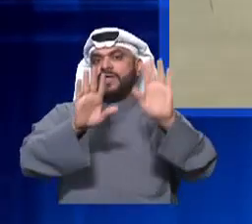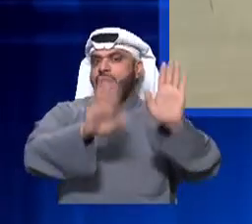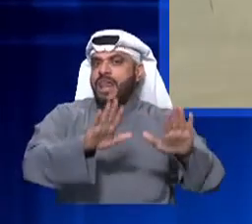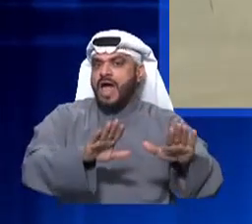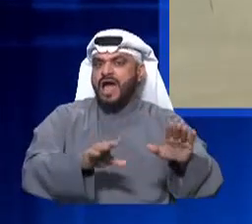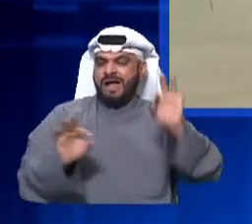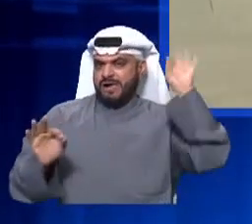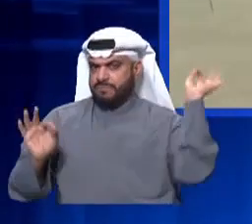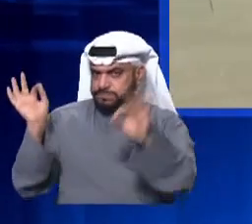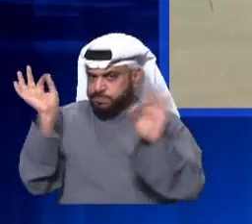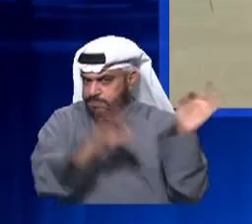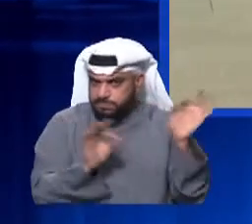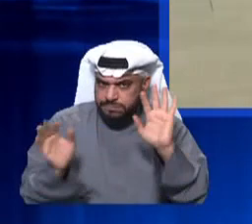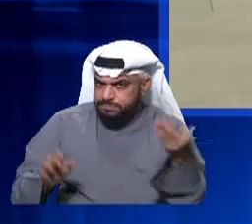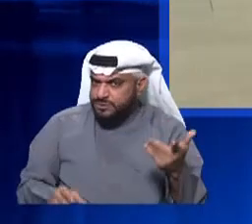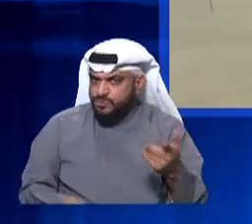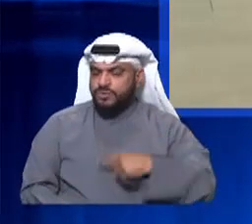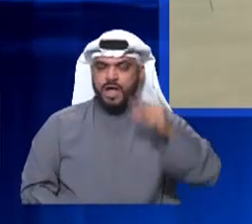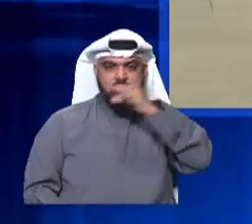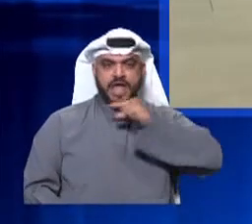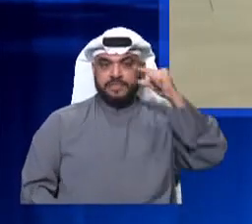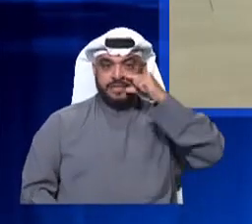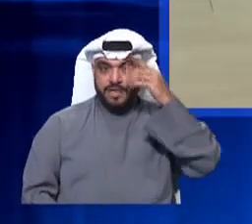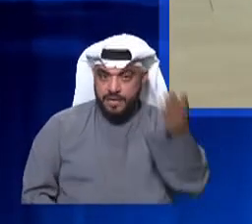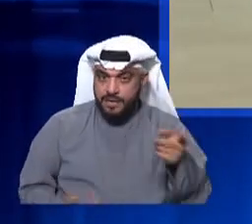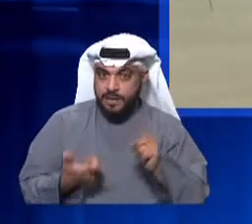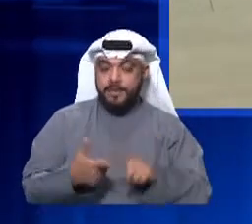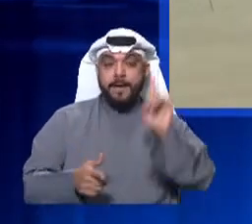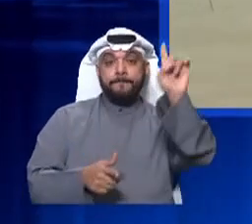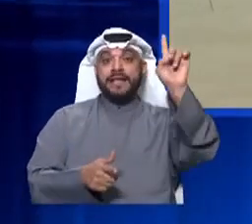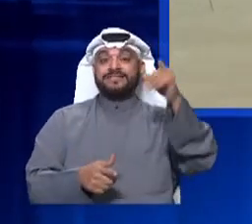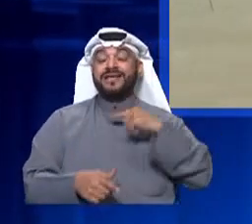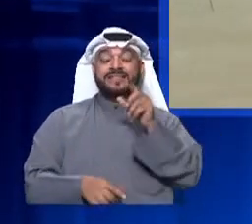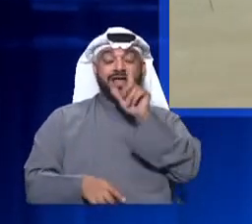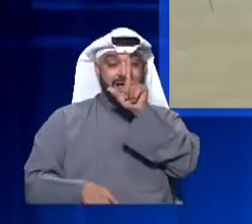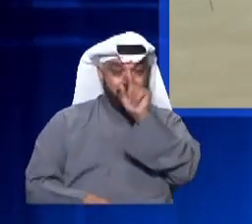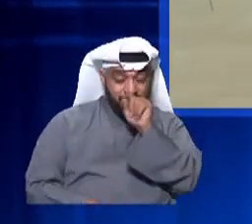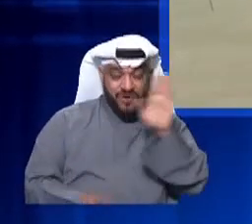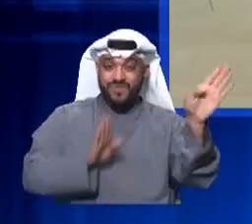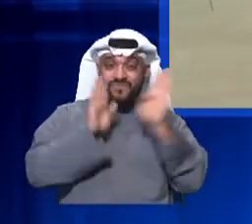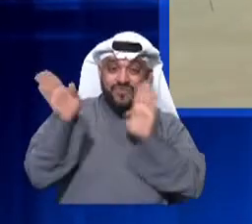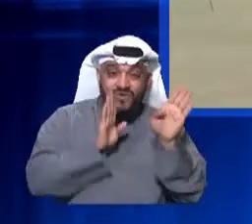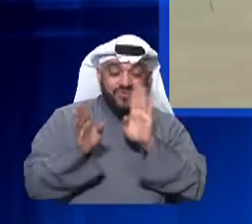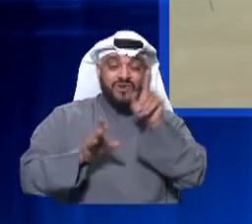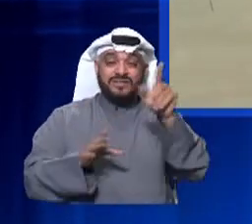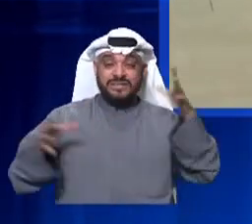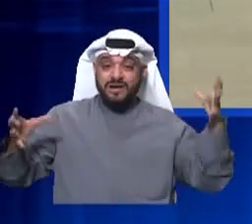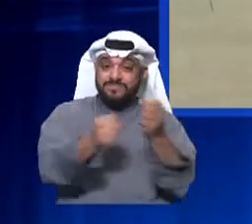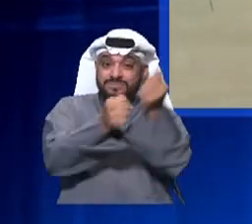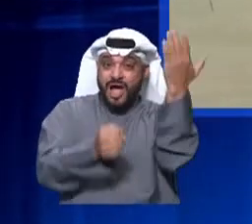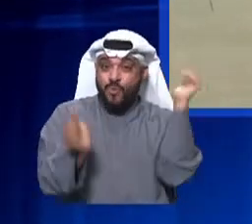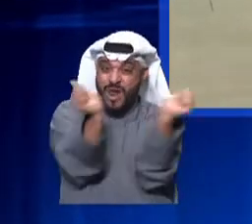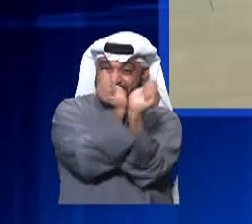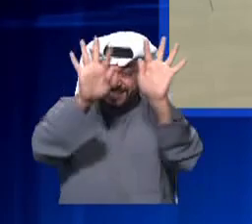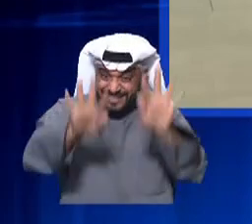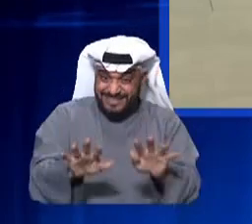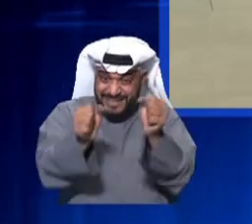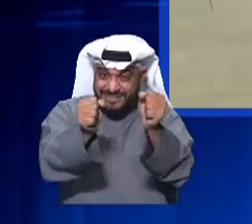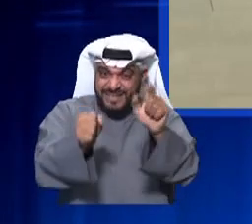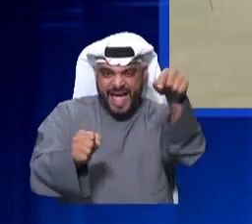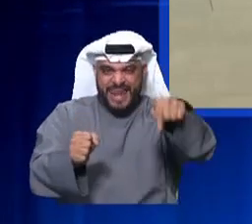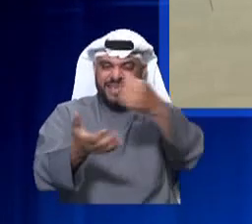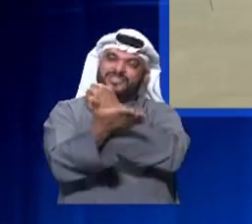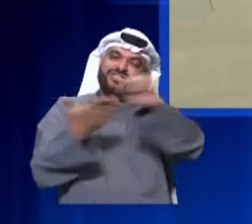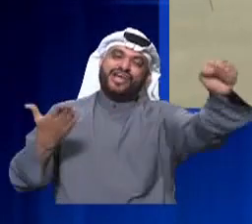لكن ايضا الغت عقوبات الحبس في جرائم الراي. ايضا بالنسبه للمرئي والمسموع من ضمن التعديلات